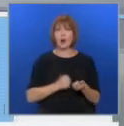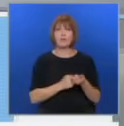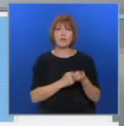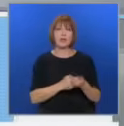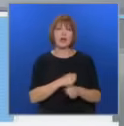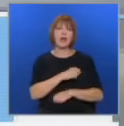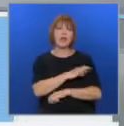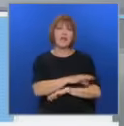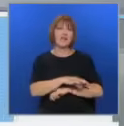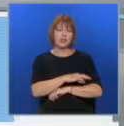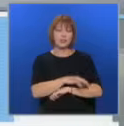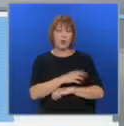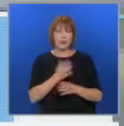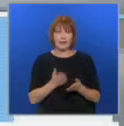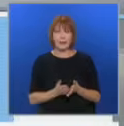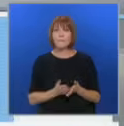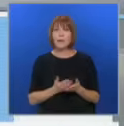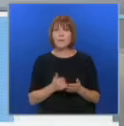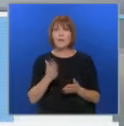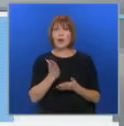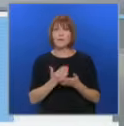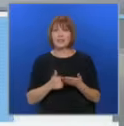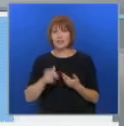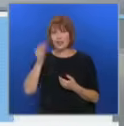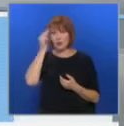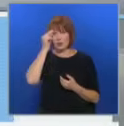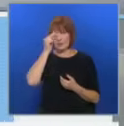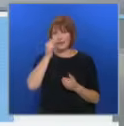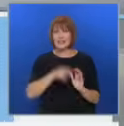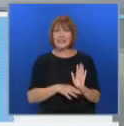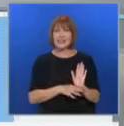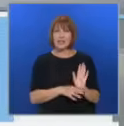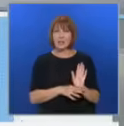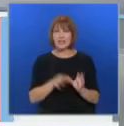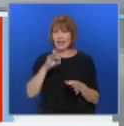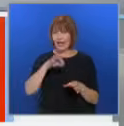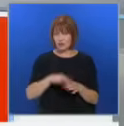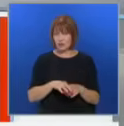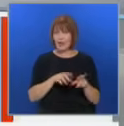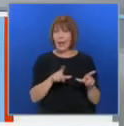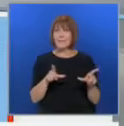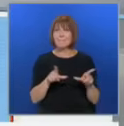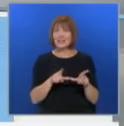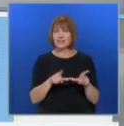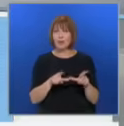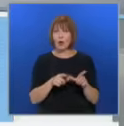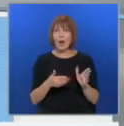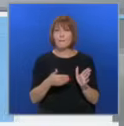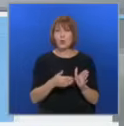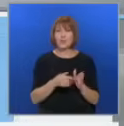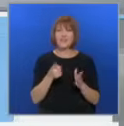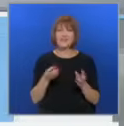историята на институцията. По-голямата част от българските евродепутати обявиха, че са гласували за Мецола. Против бяха евродепутатите от